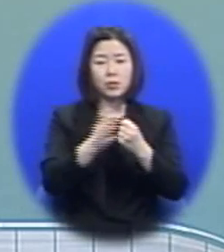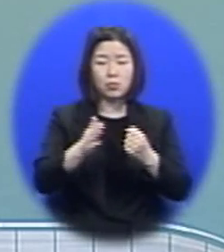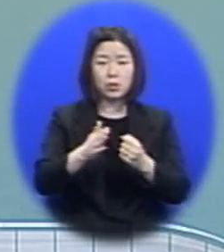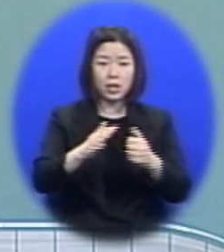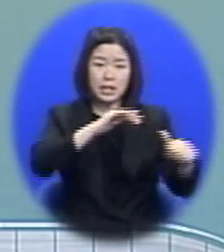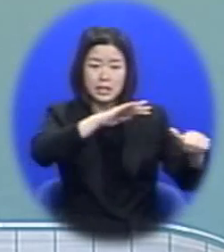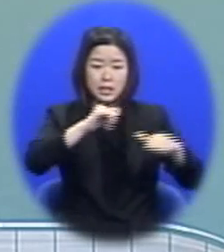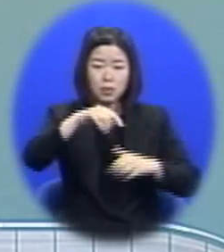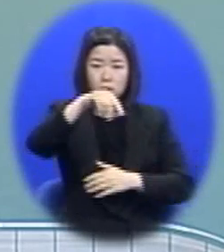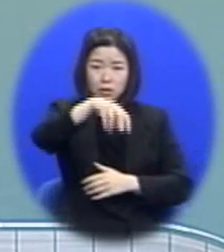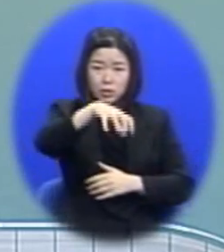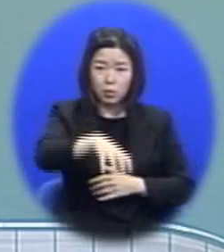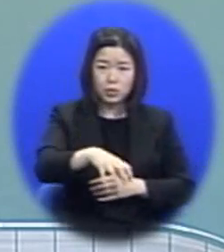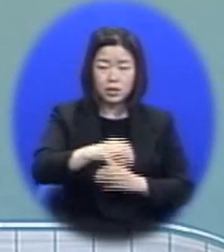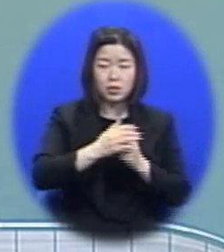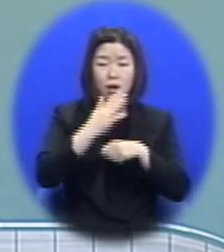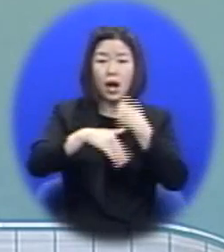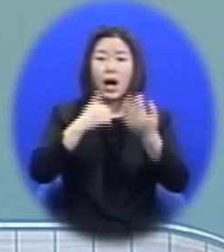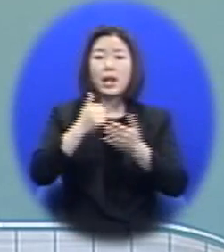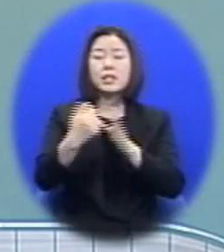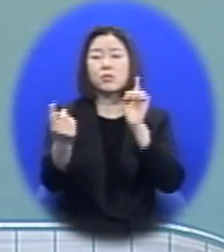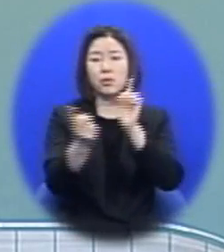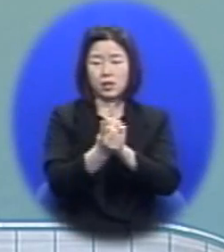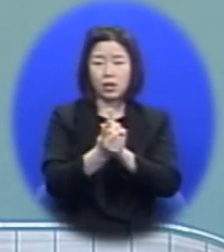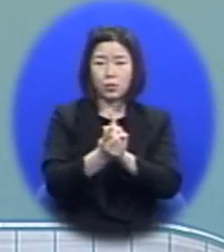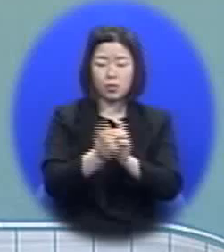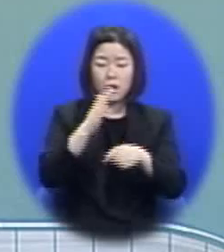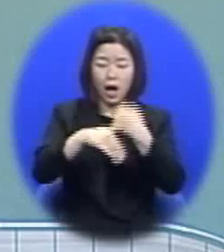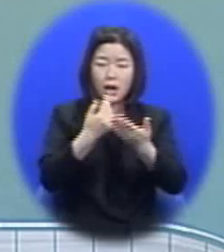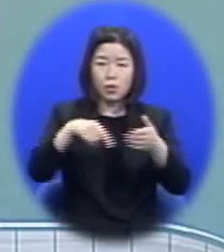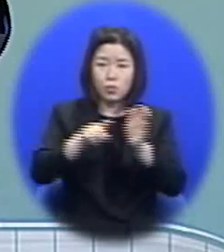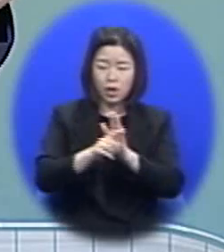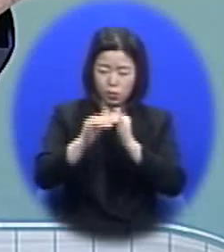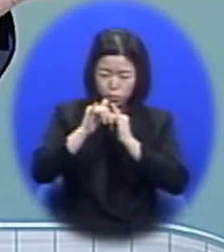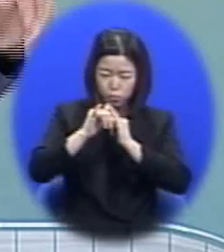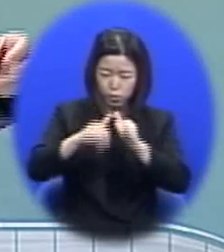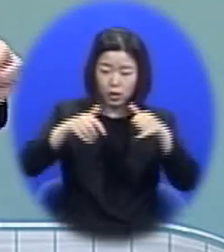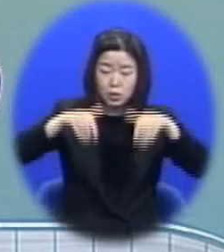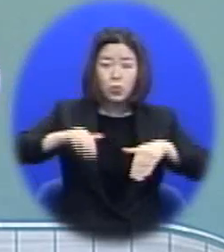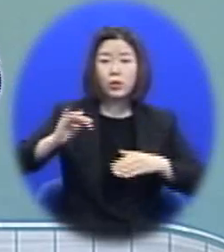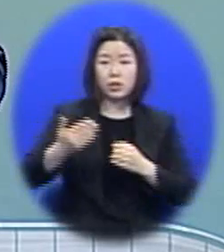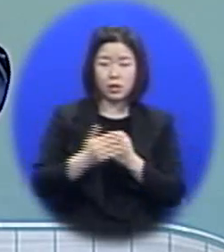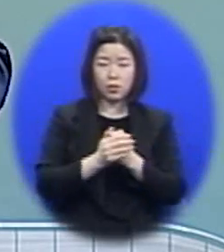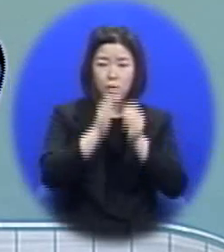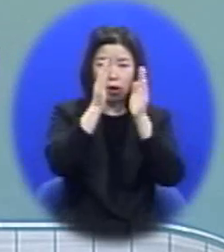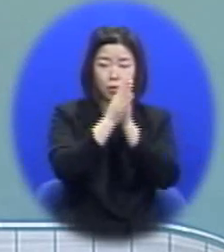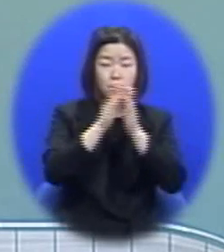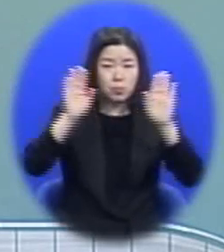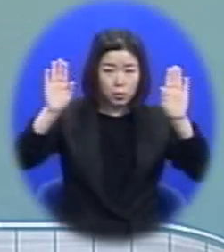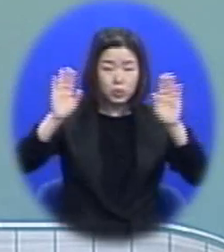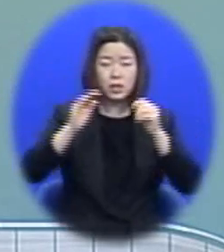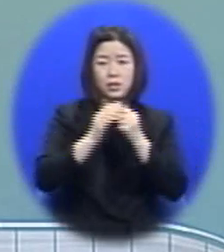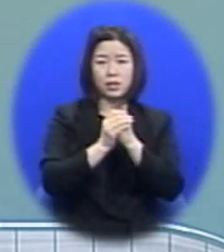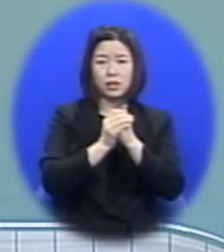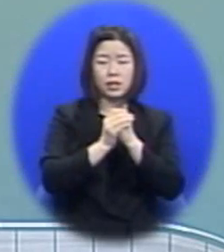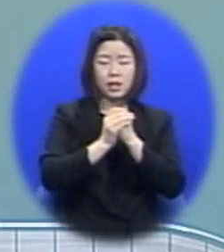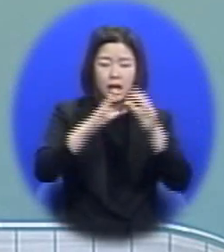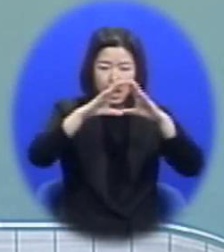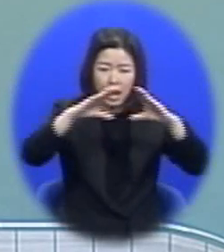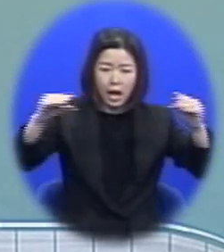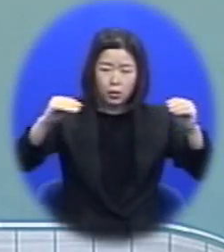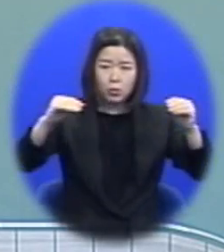하나님을 만나고 하나님의 위대한 종이 됩니다 모세는 더 그랬어요 모세는 아주 애굽 왕궁에 들어가